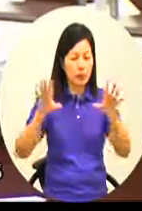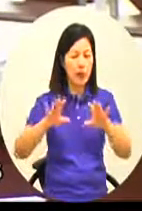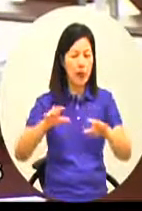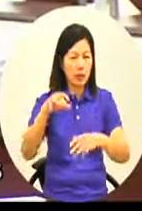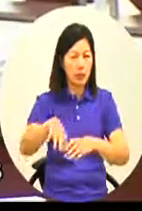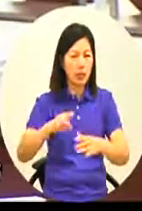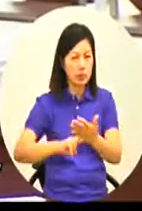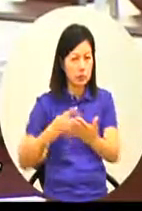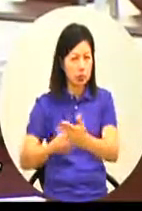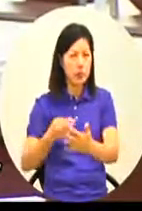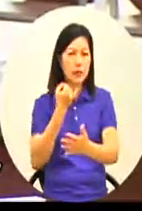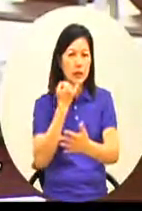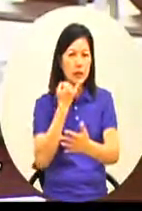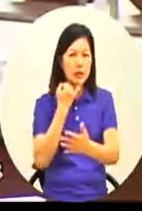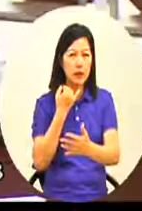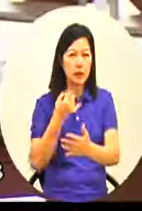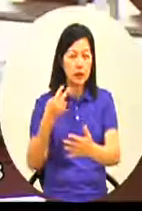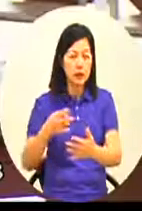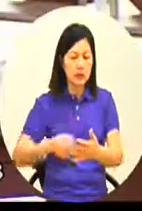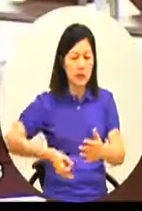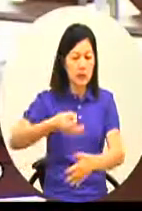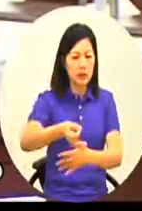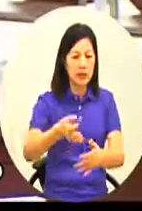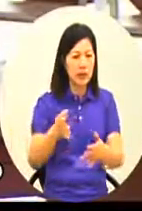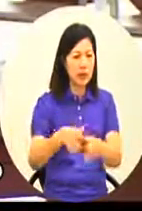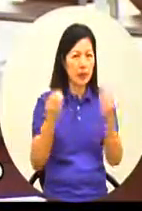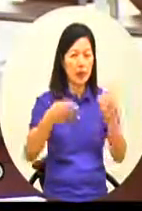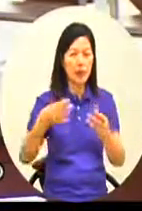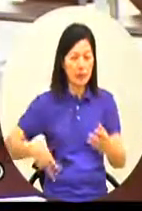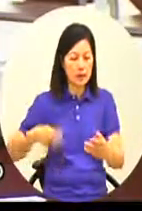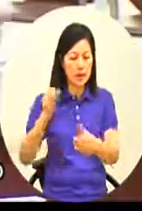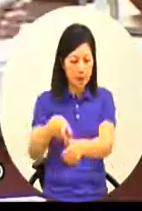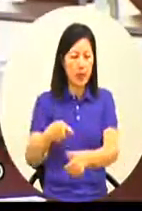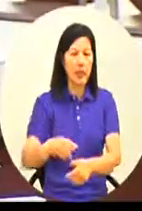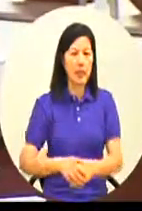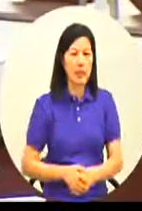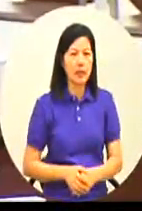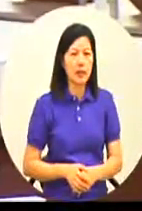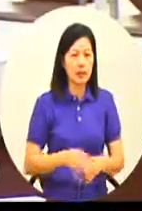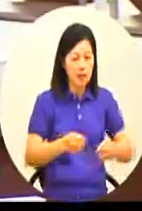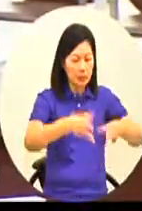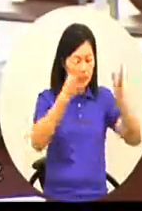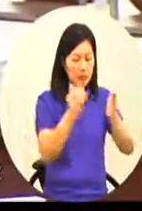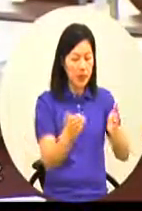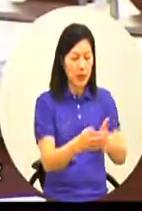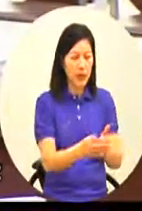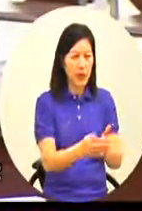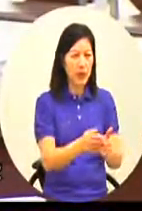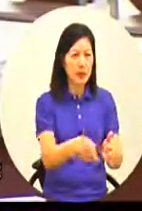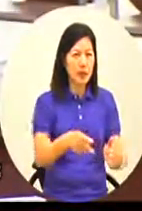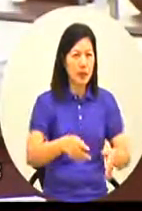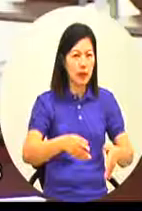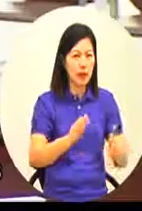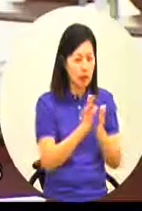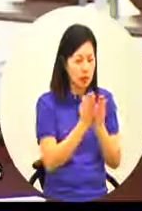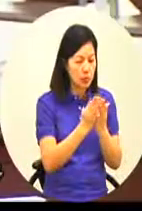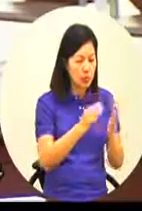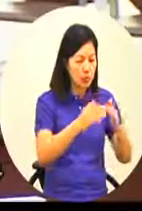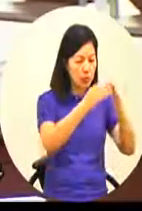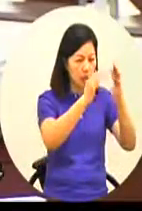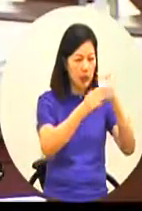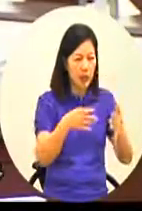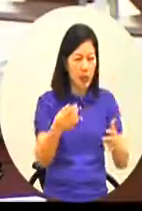更，变更后没有出钱，佮你买，买了伊管出来了后，佮去图书馆去好势了后，对不对？伊无收钱